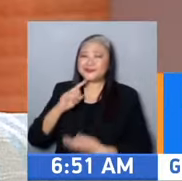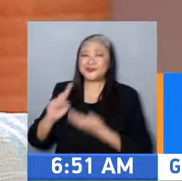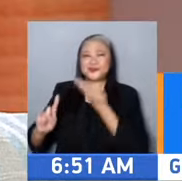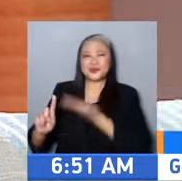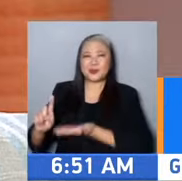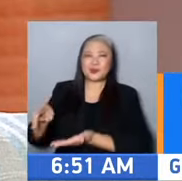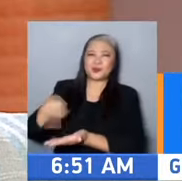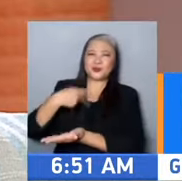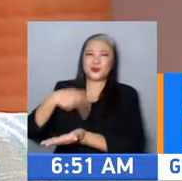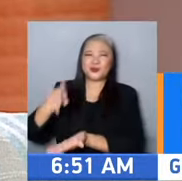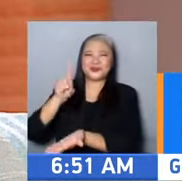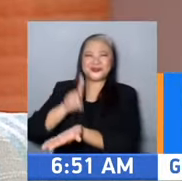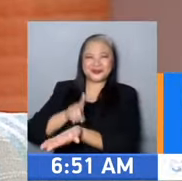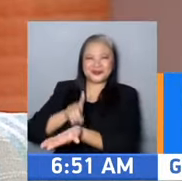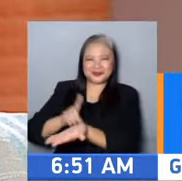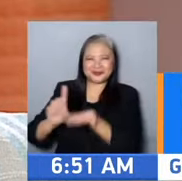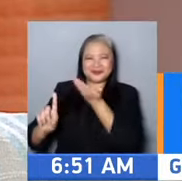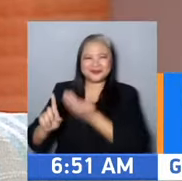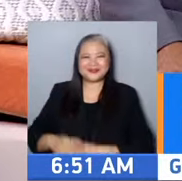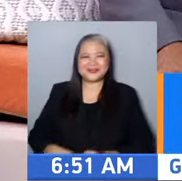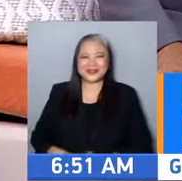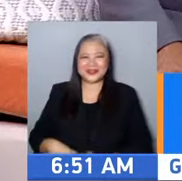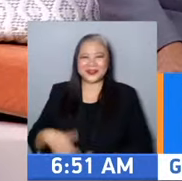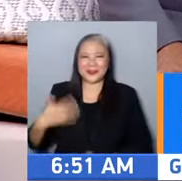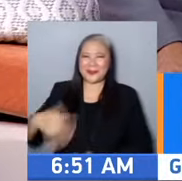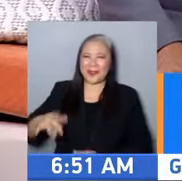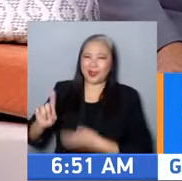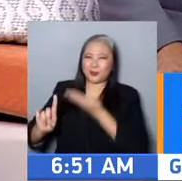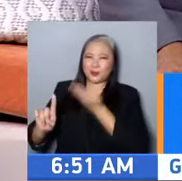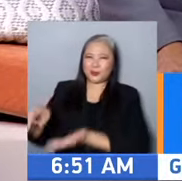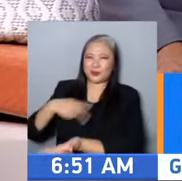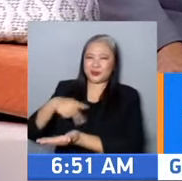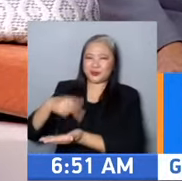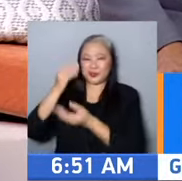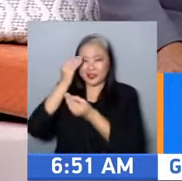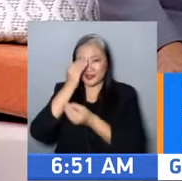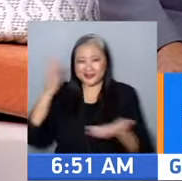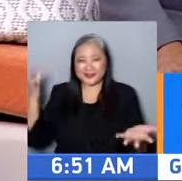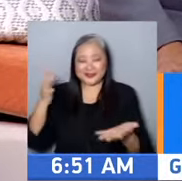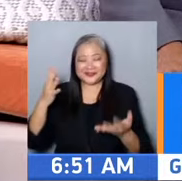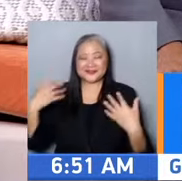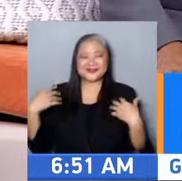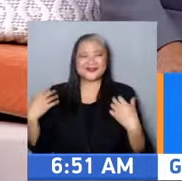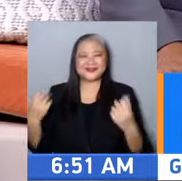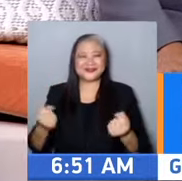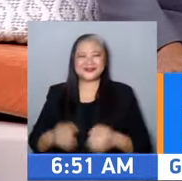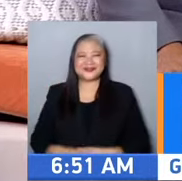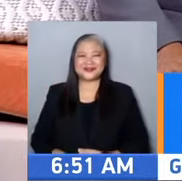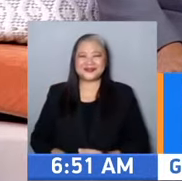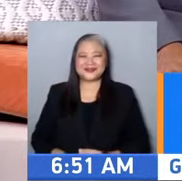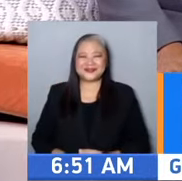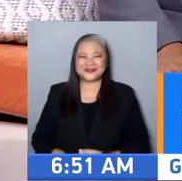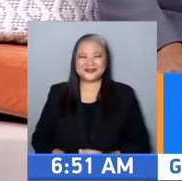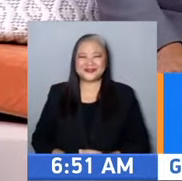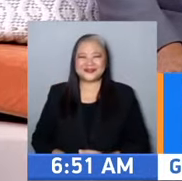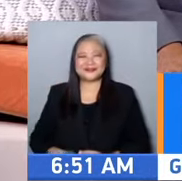nyo. Yung dance moves nyo para makapagbahagi ng health information. Diba? Ito, tignan natin.